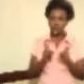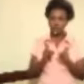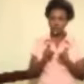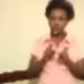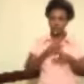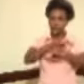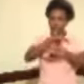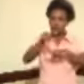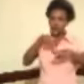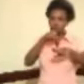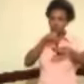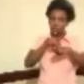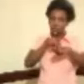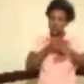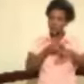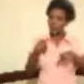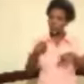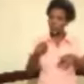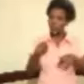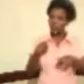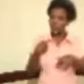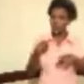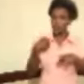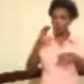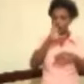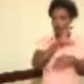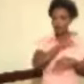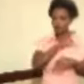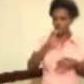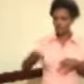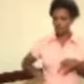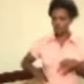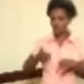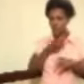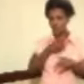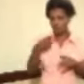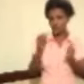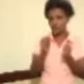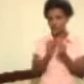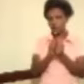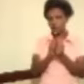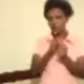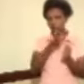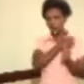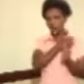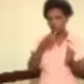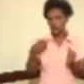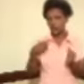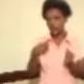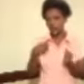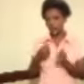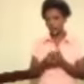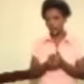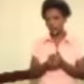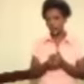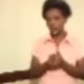Normalement, nous connaissons que le Parlement est presque dysfonctionnel. Nous gagnons la Cour de cassation qui n'est pas jamais